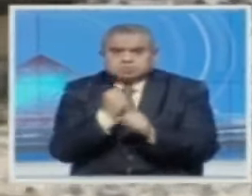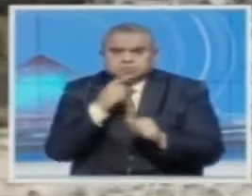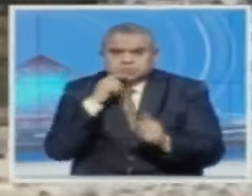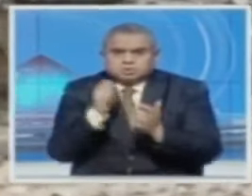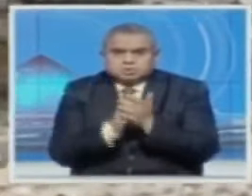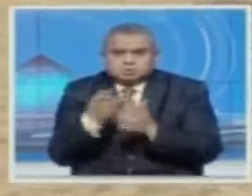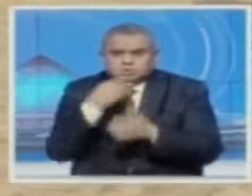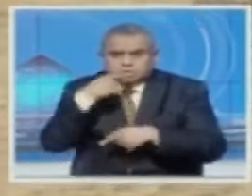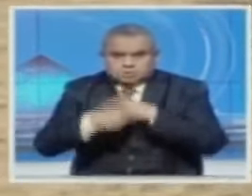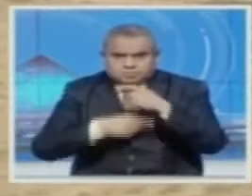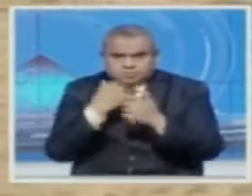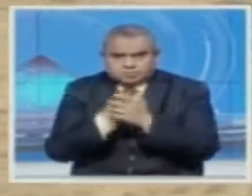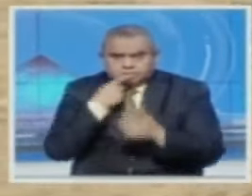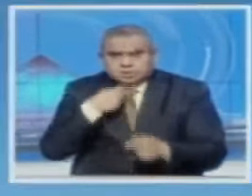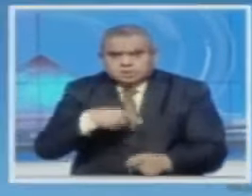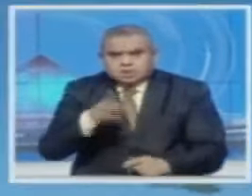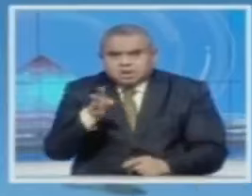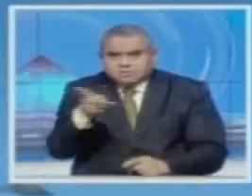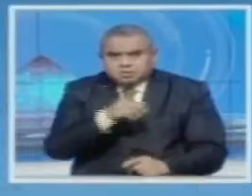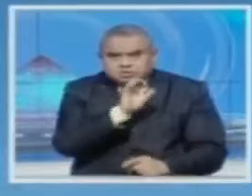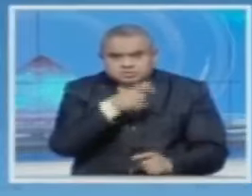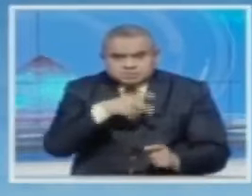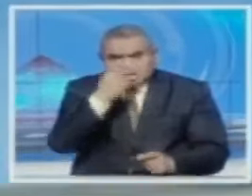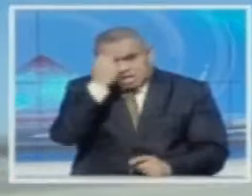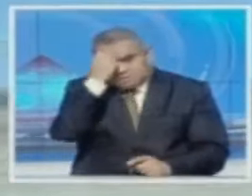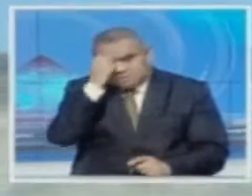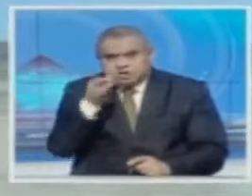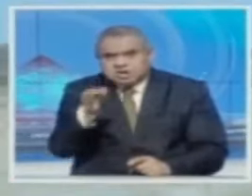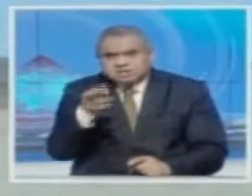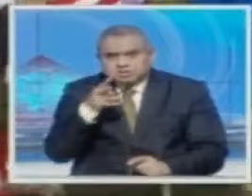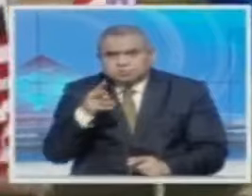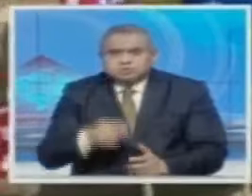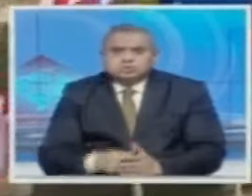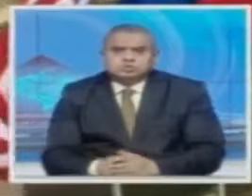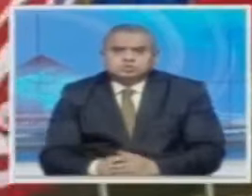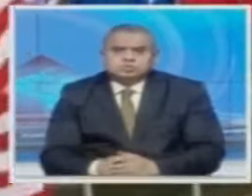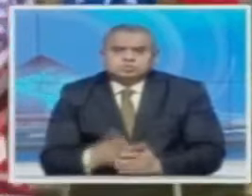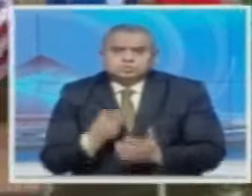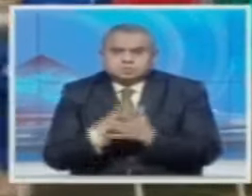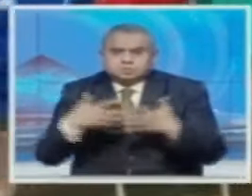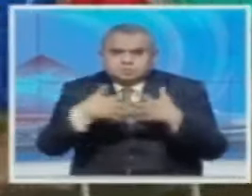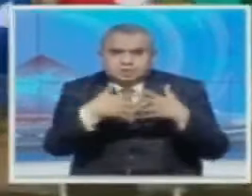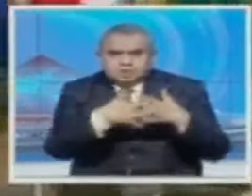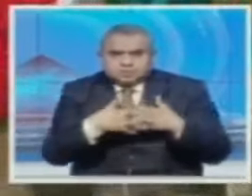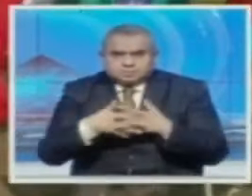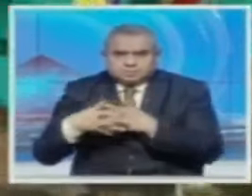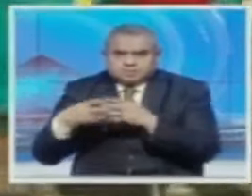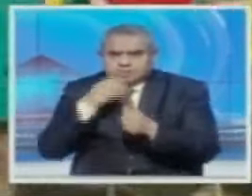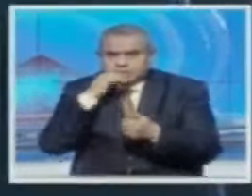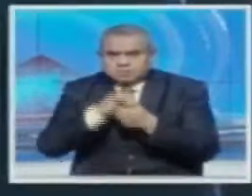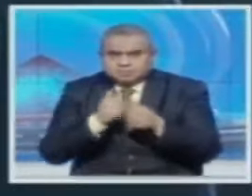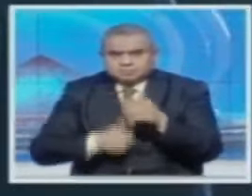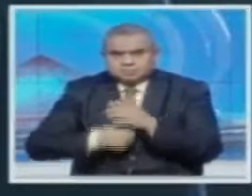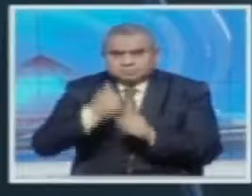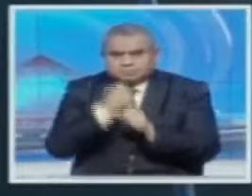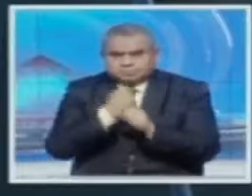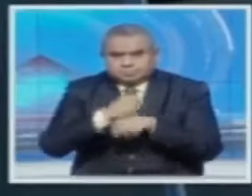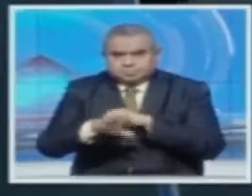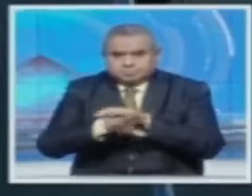وحتى 14 من سبتمبر 2023 بمشاركة 19 دولة،